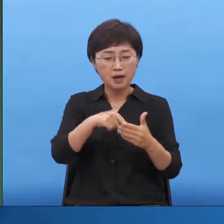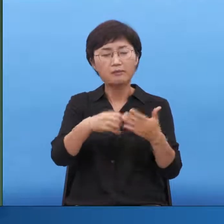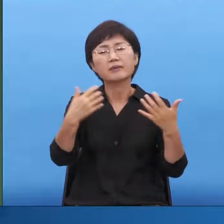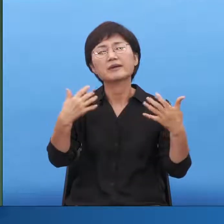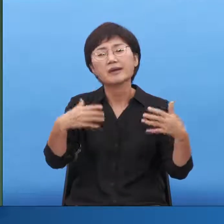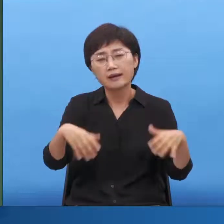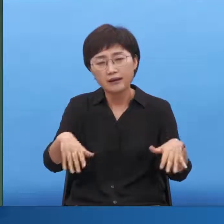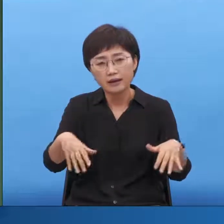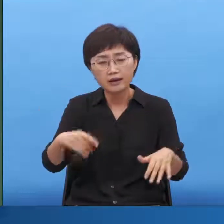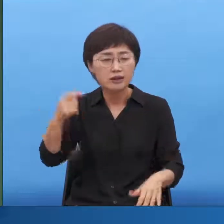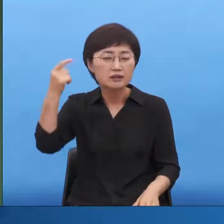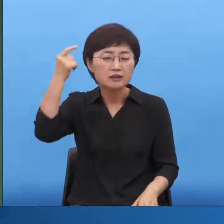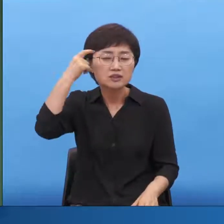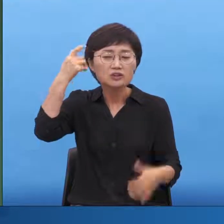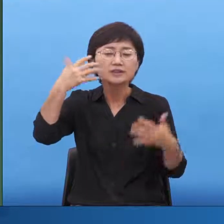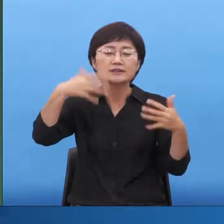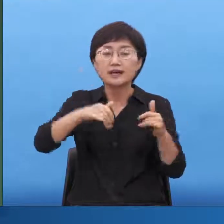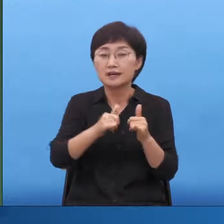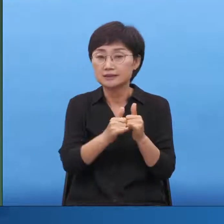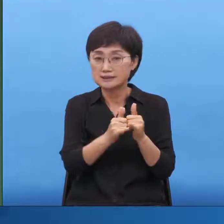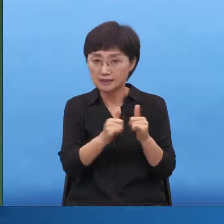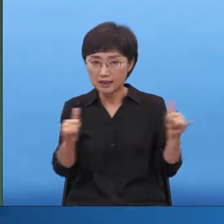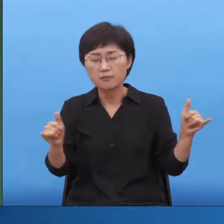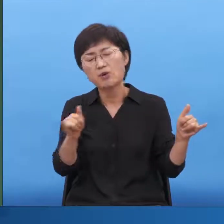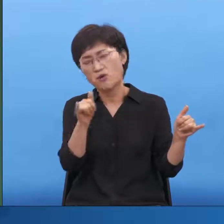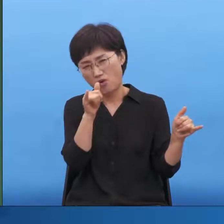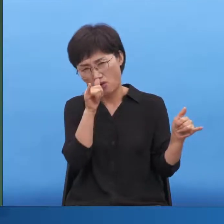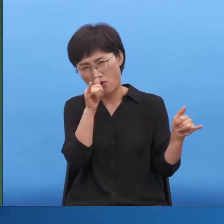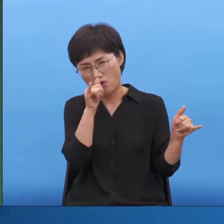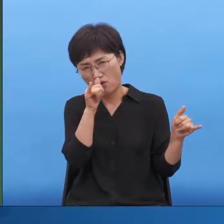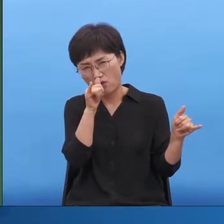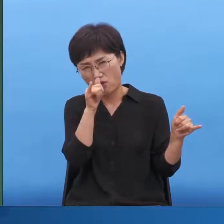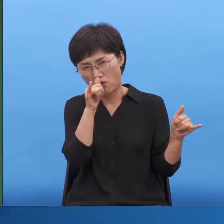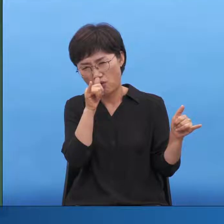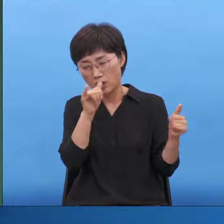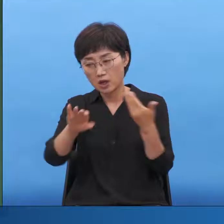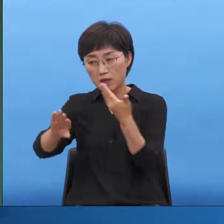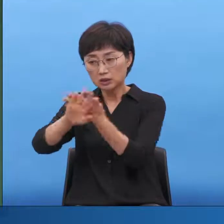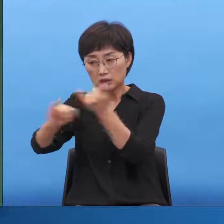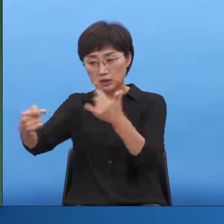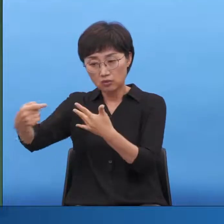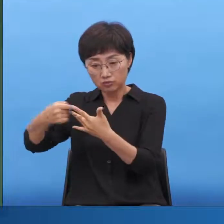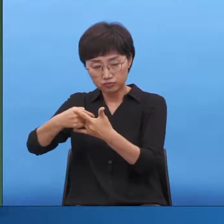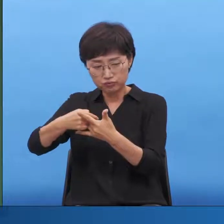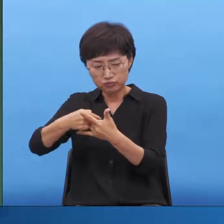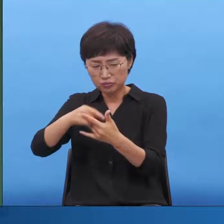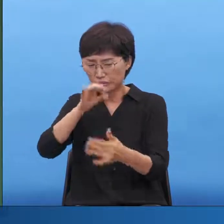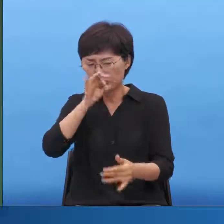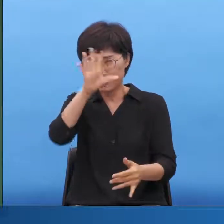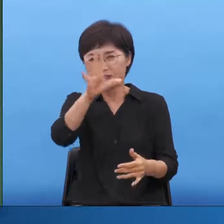이해 못해요. 그래서 여러분이 이 축복을 다 기도해야 돼요.